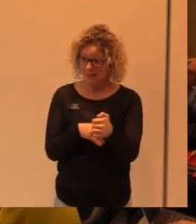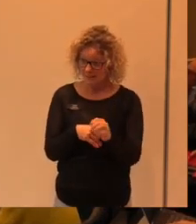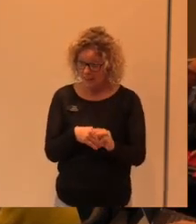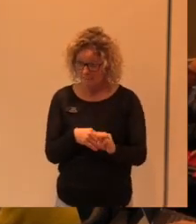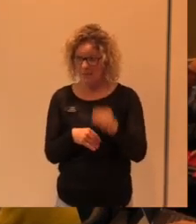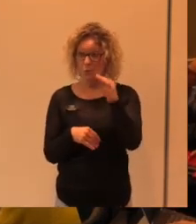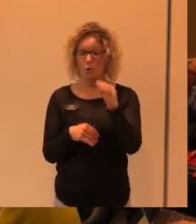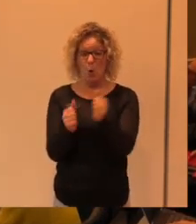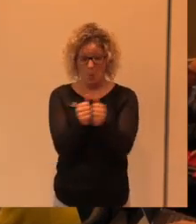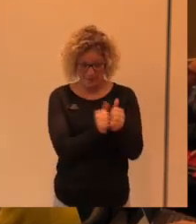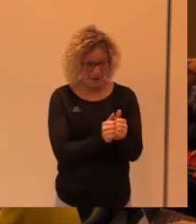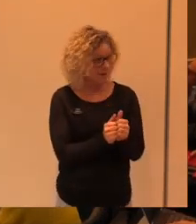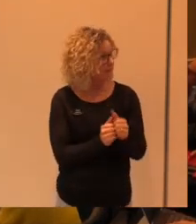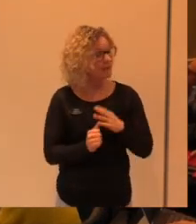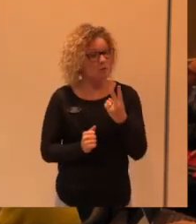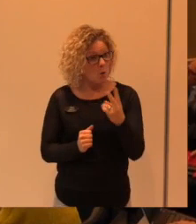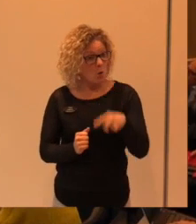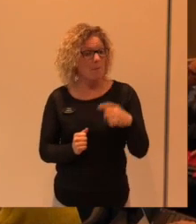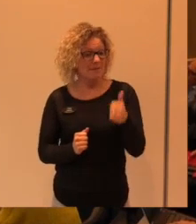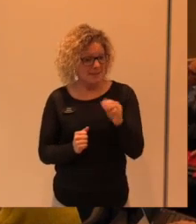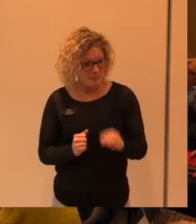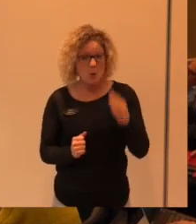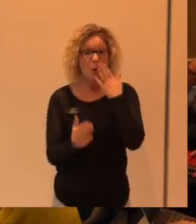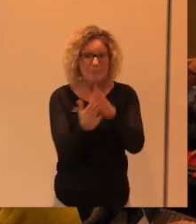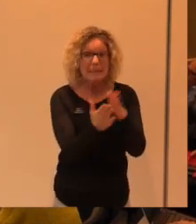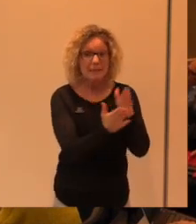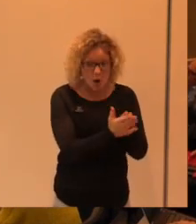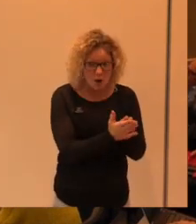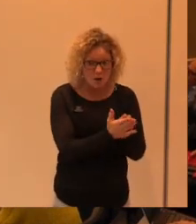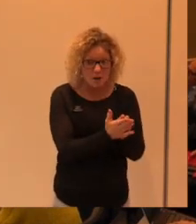objekt. Det finns 2,6 miljoner bilder.